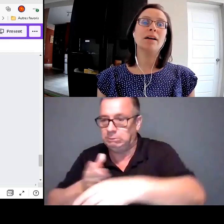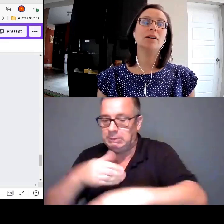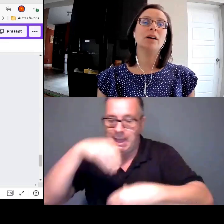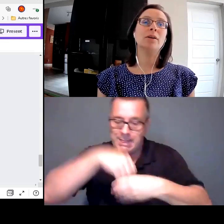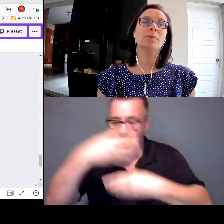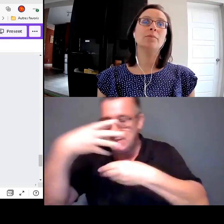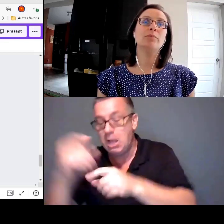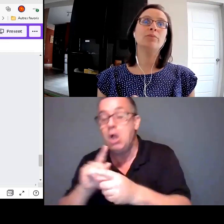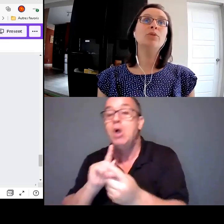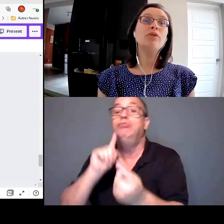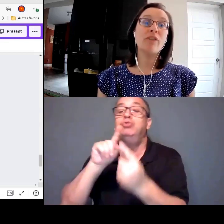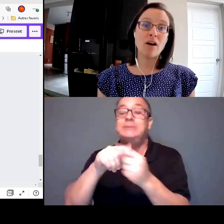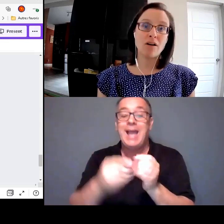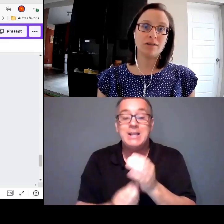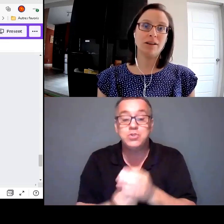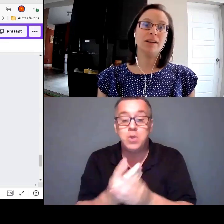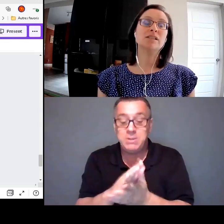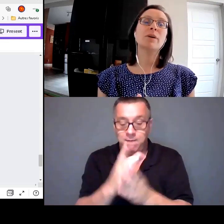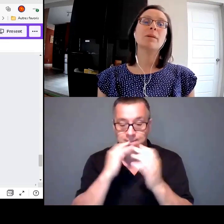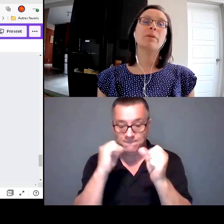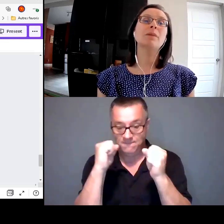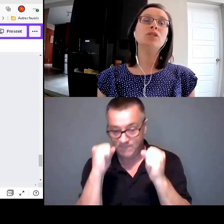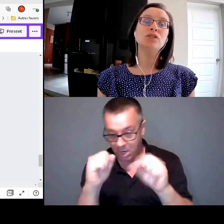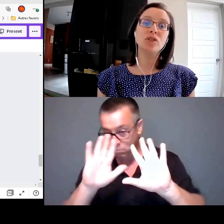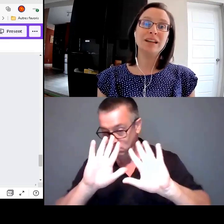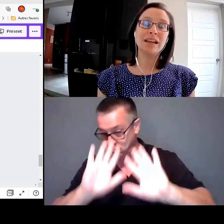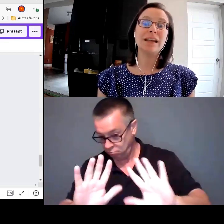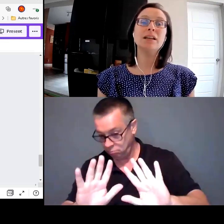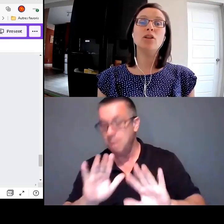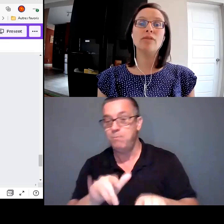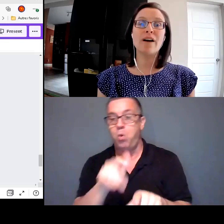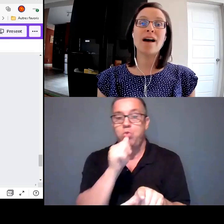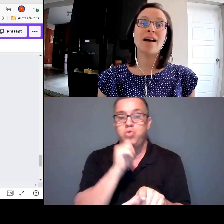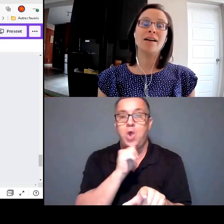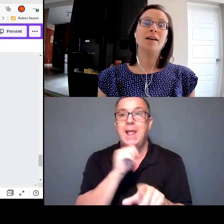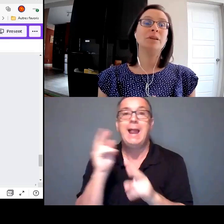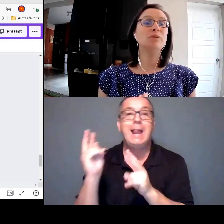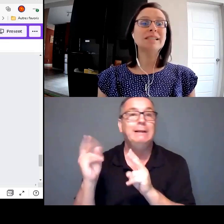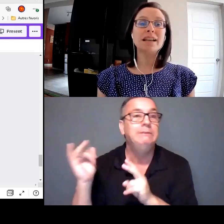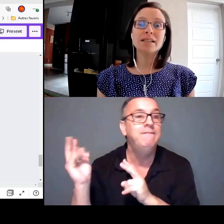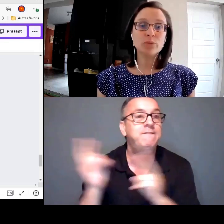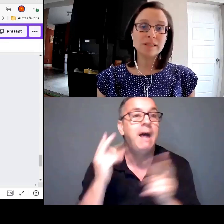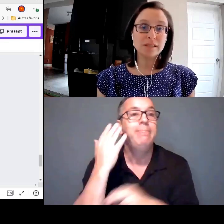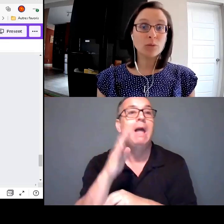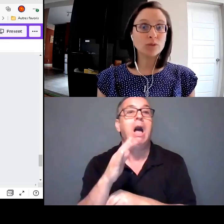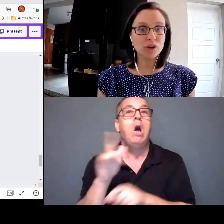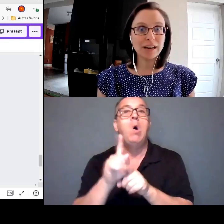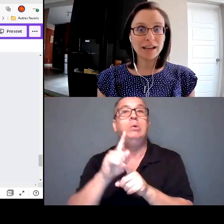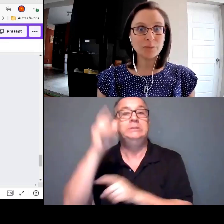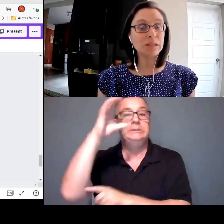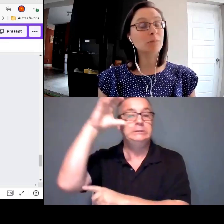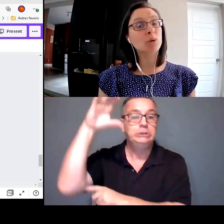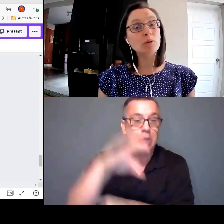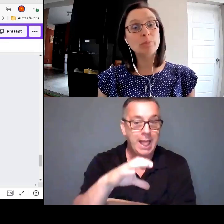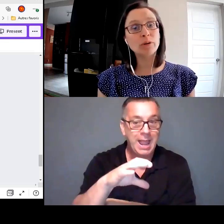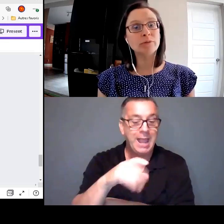soient plus forts, qu'ils soient capables de tolérer le vent, mais aussi l'exposition au soleil,